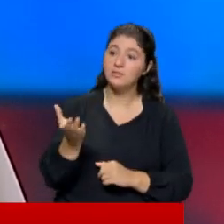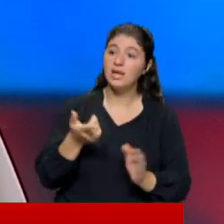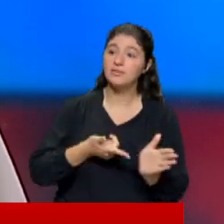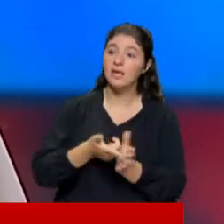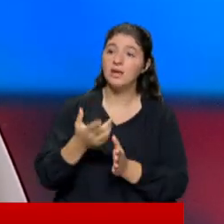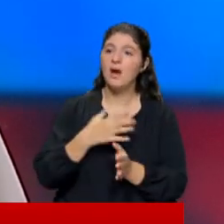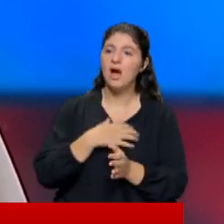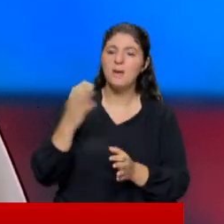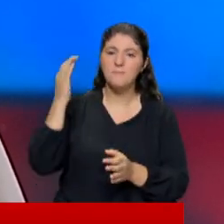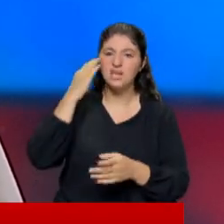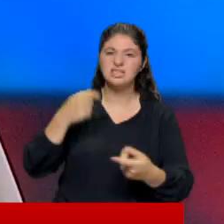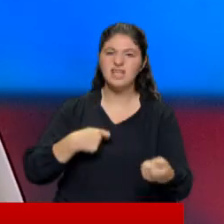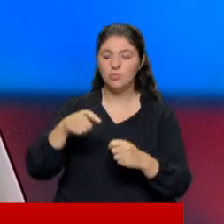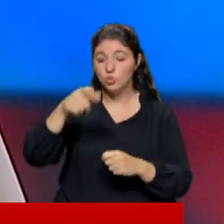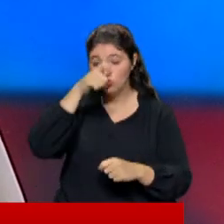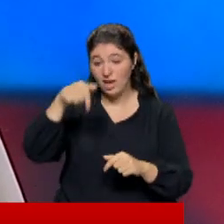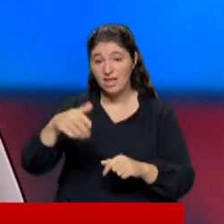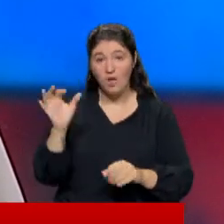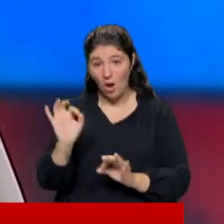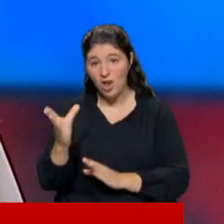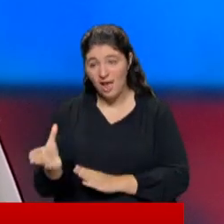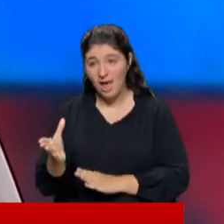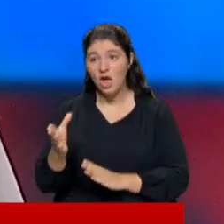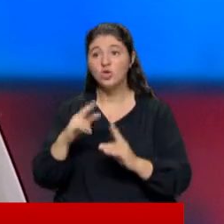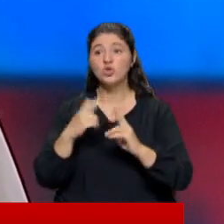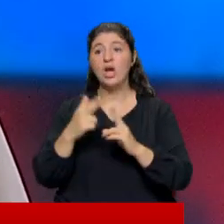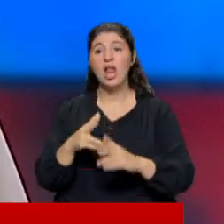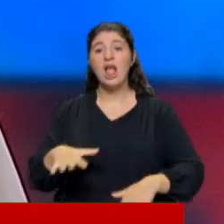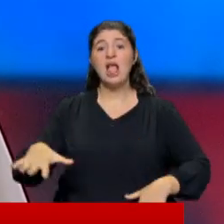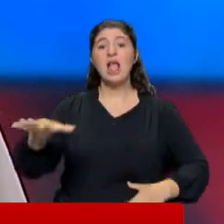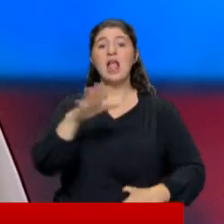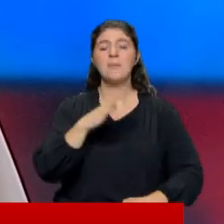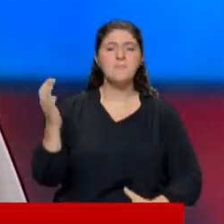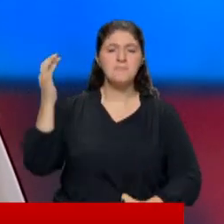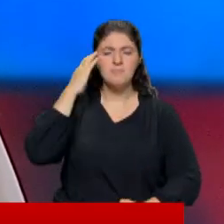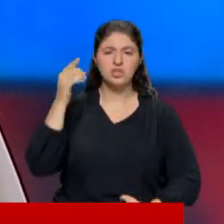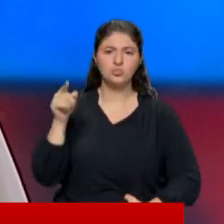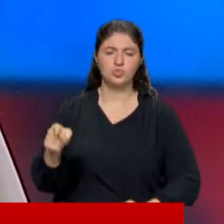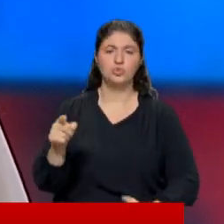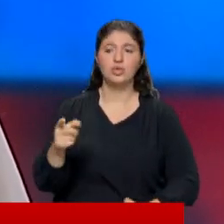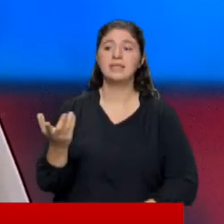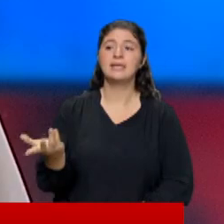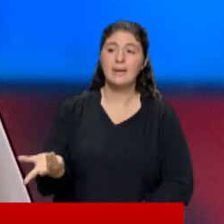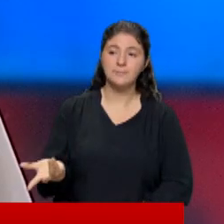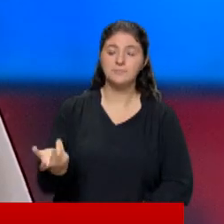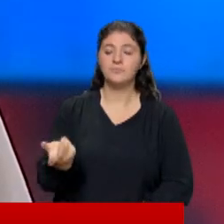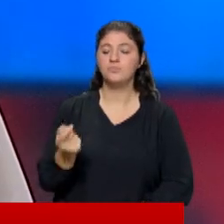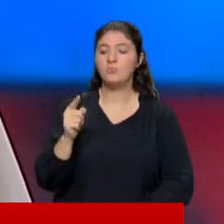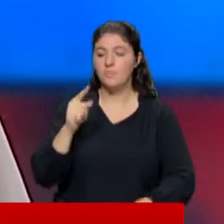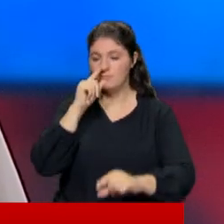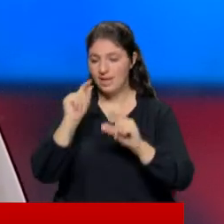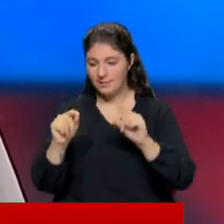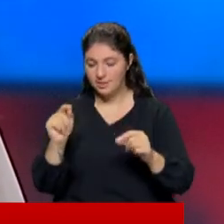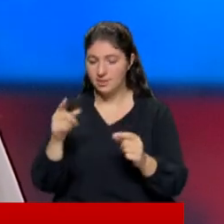tarım ana sektördür. Bu Türkiye'de de ana sektördür, dünyada da aslında ana sektördür. Nitekim bu